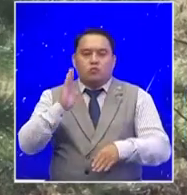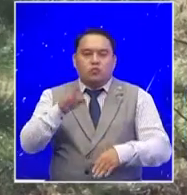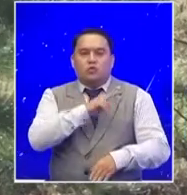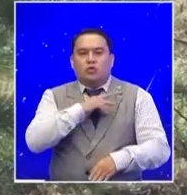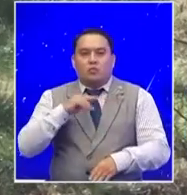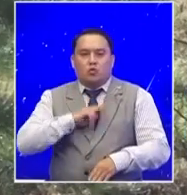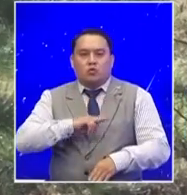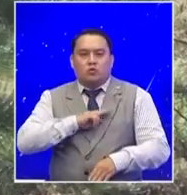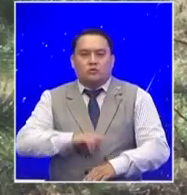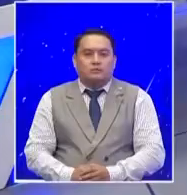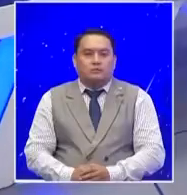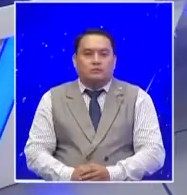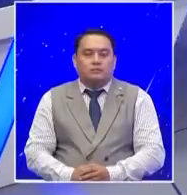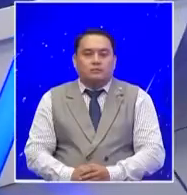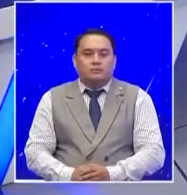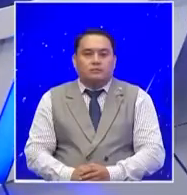работы.